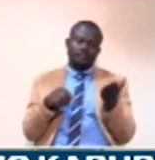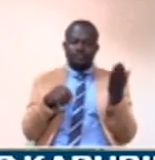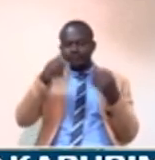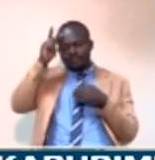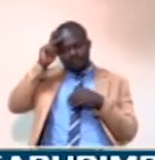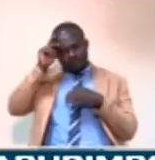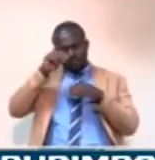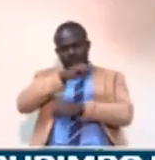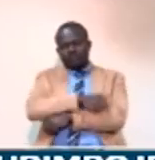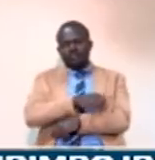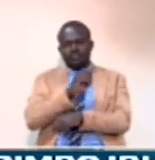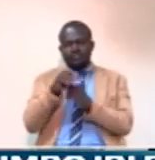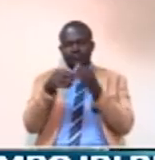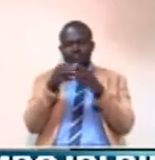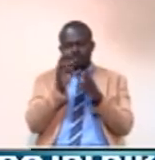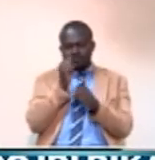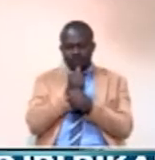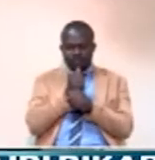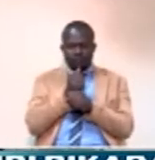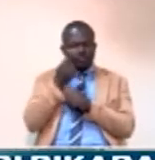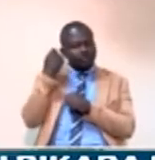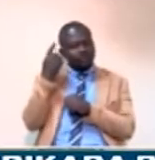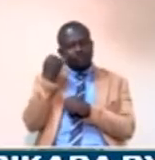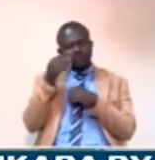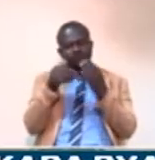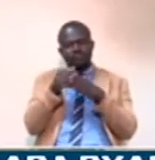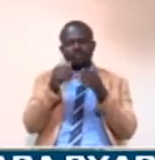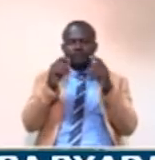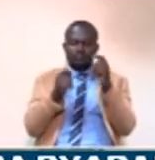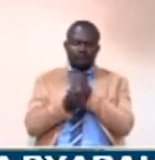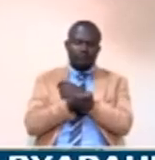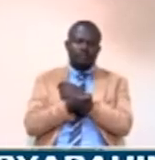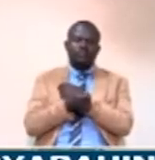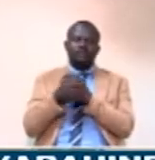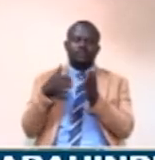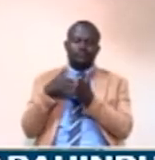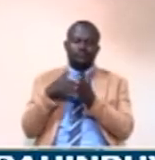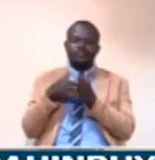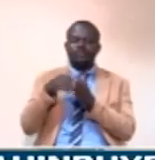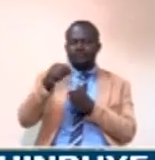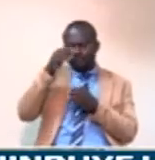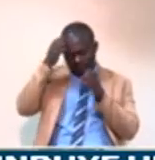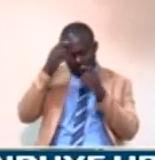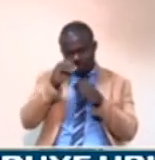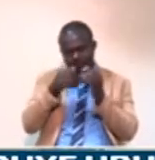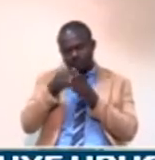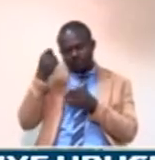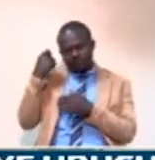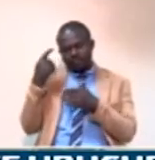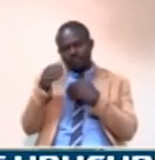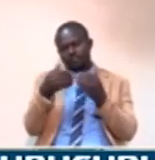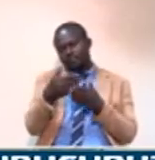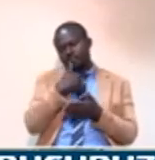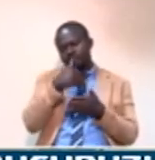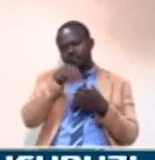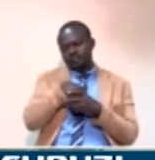bumenyi bw'umunyeshuri n'uko yakoze. Ibyo rero iyo hagize uyahindura ari ukudindiza ireme ry'uburezi, ubwo ngubwo biba